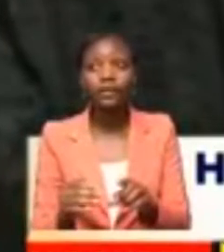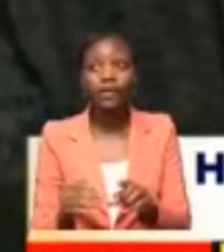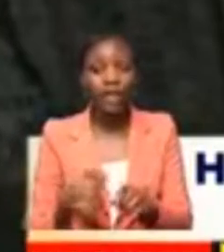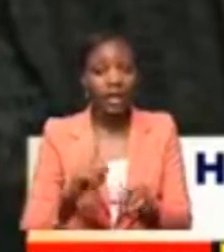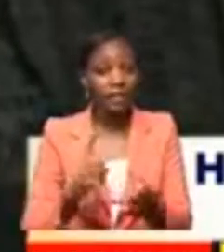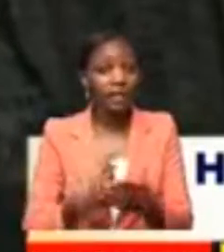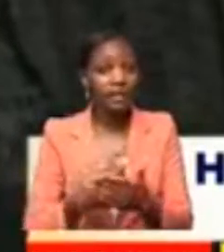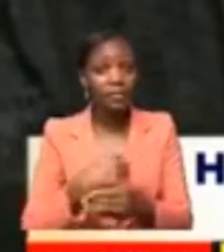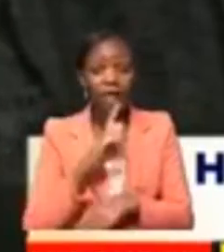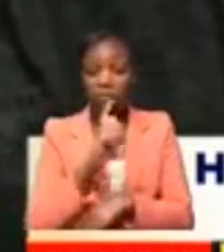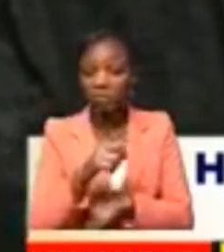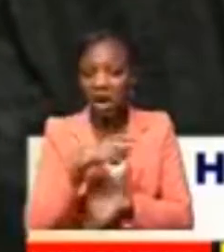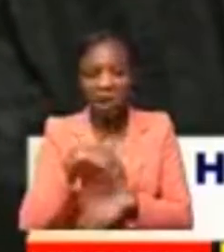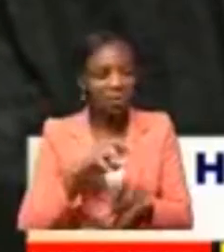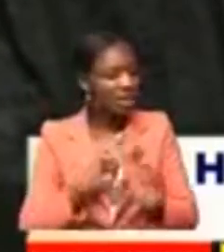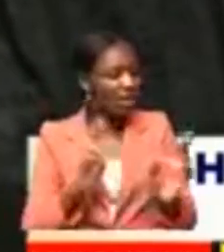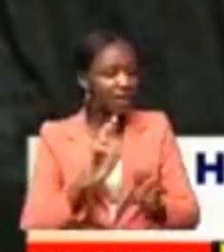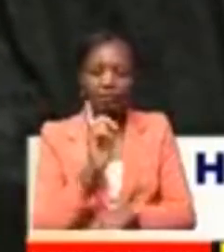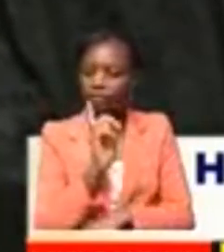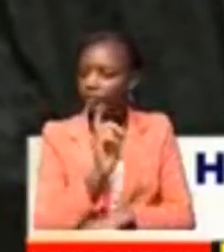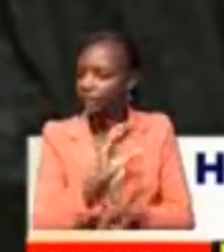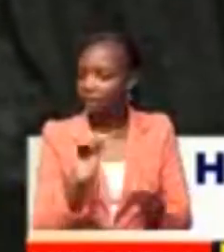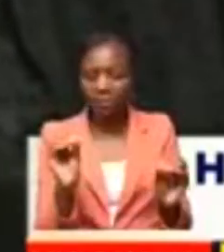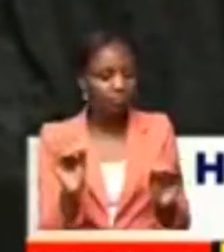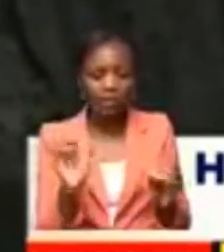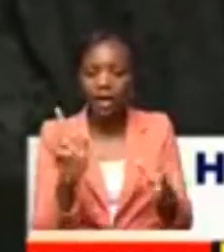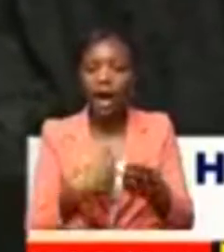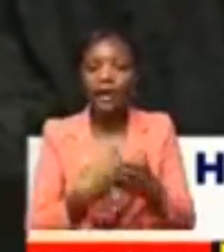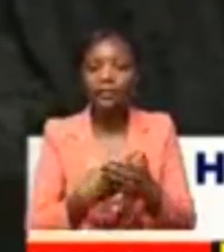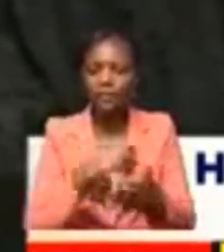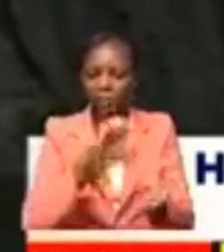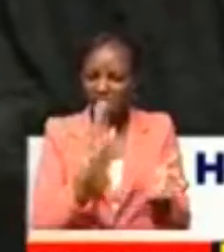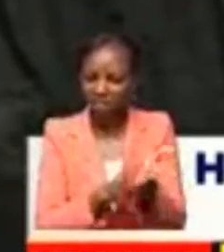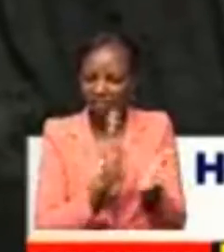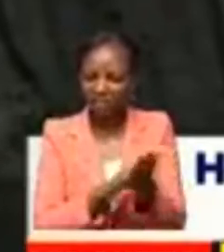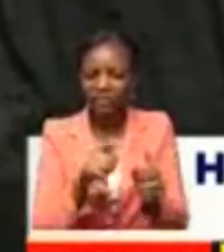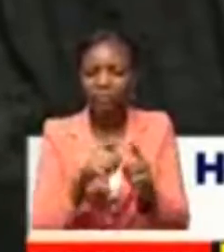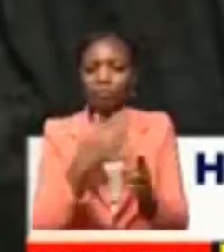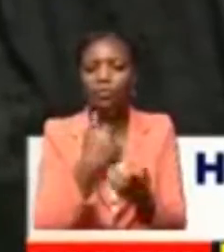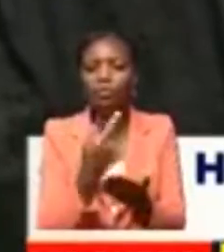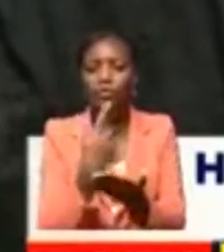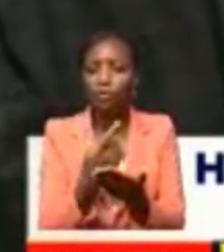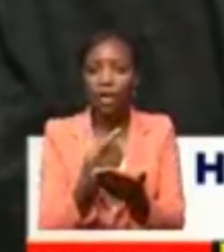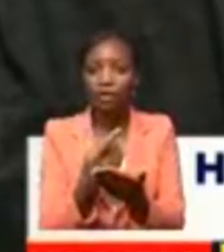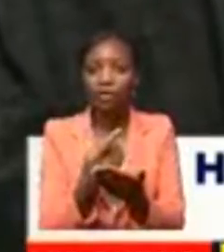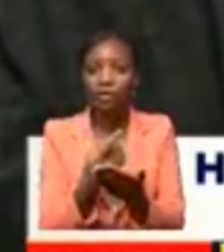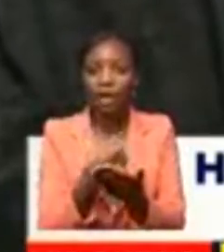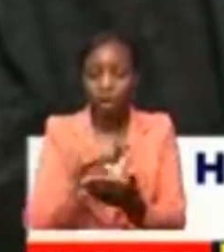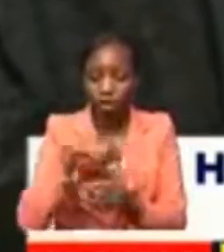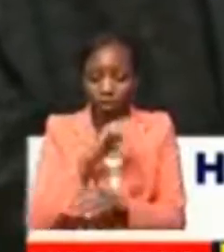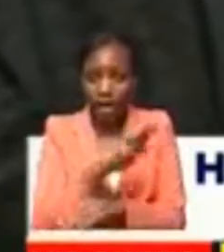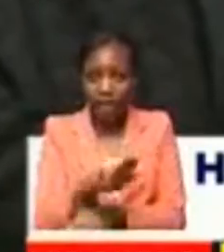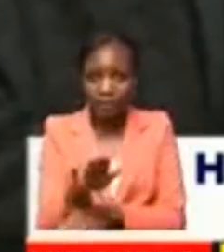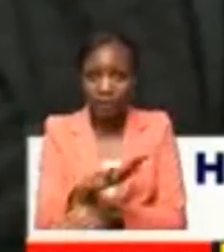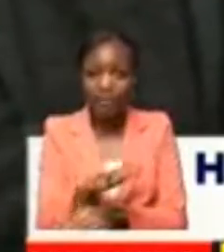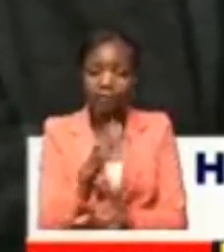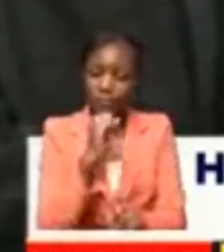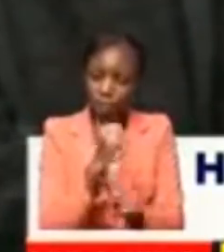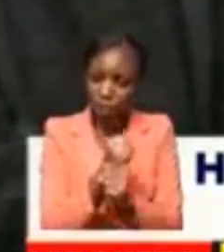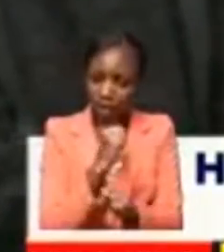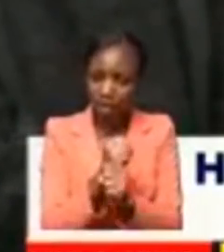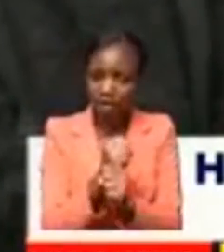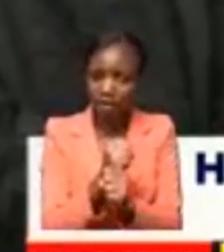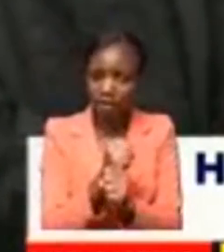sure we may not be prepared as well. So we are also moving with speed to make sure that as an assembly we do our work to make